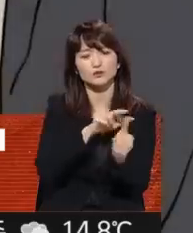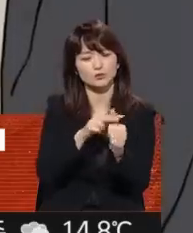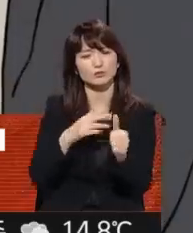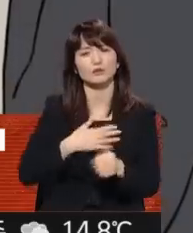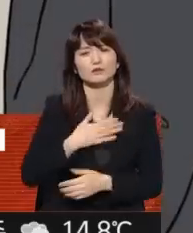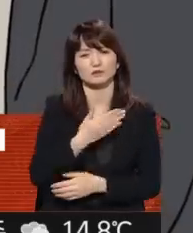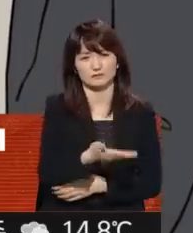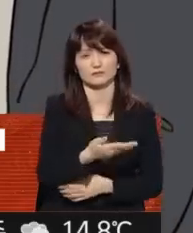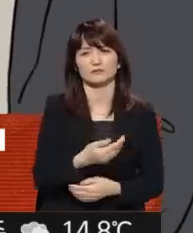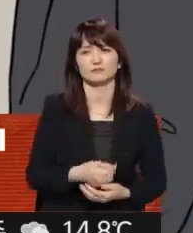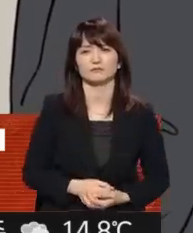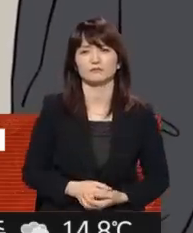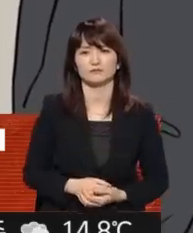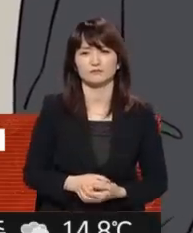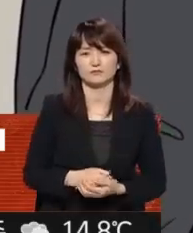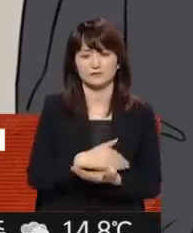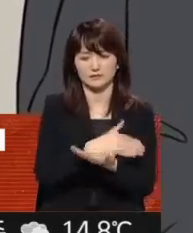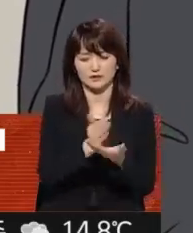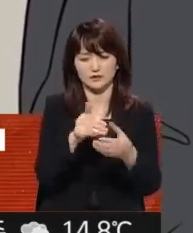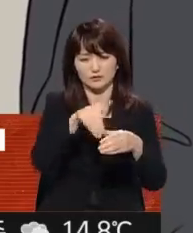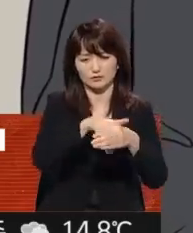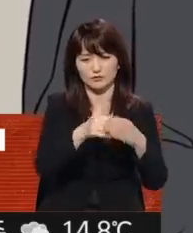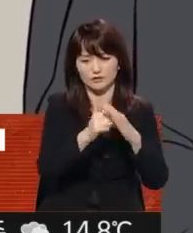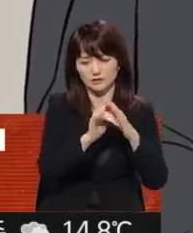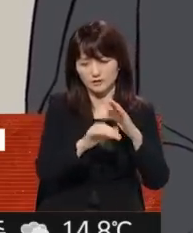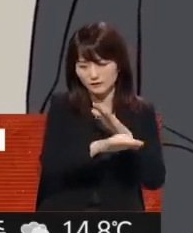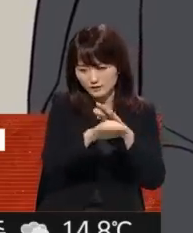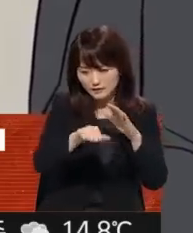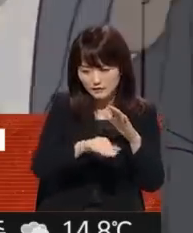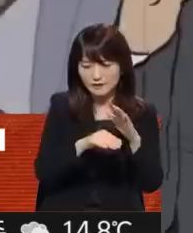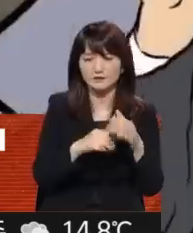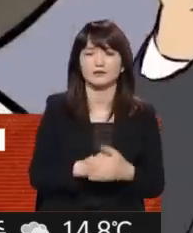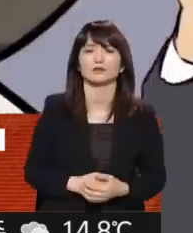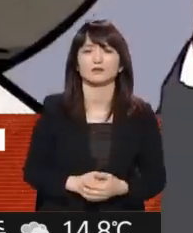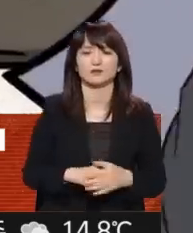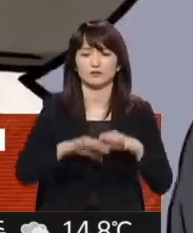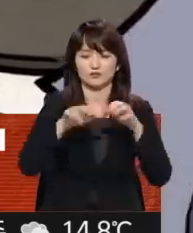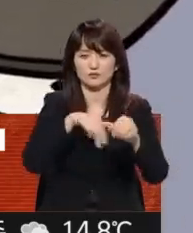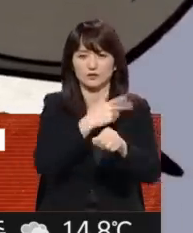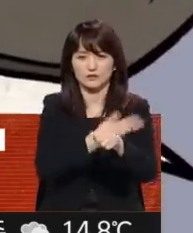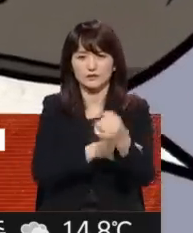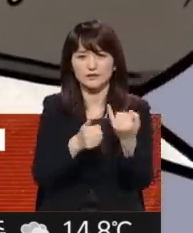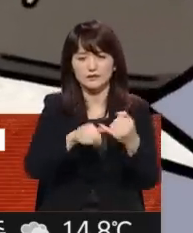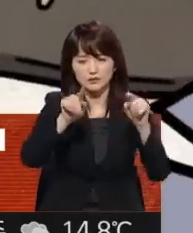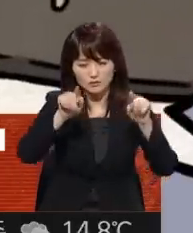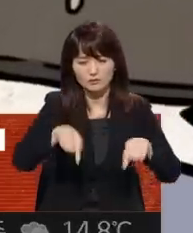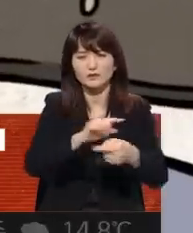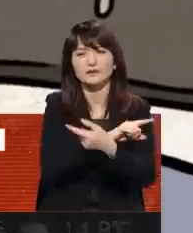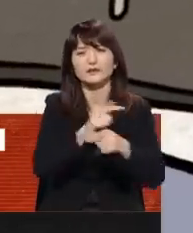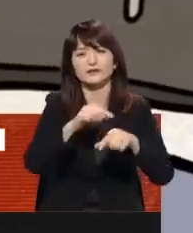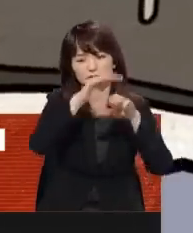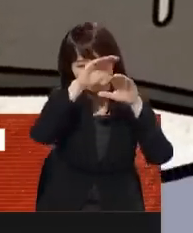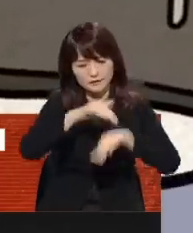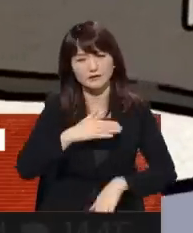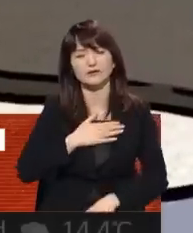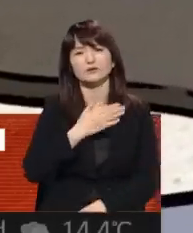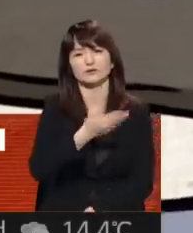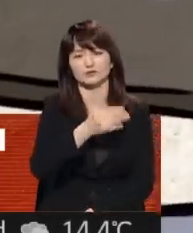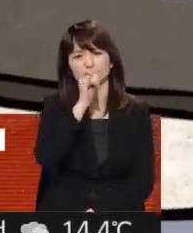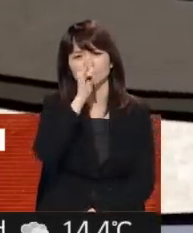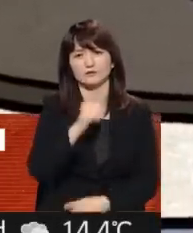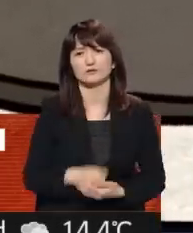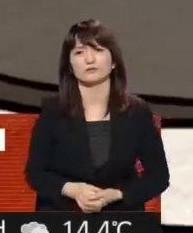줘야 되는데요 저도 다문화가족에서 국내에 있는 여러 가지 뭐 국적이라든가 이혼이라든가 그 다음 기타 여러 가지 내용들을 좀 알려주고 있는데요